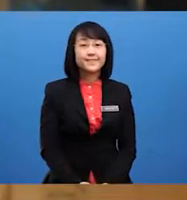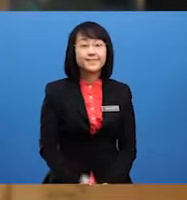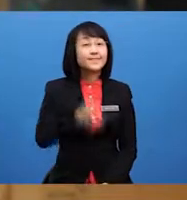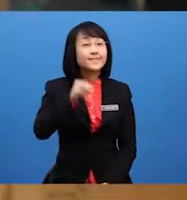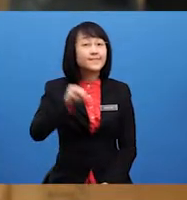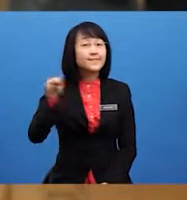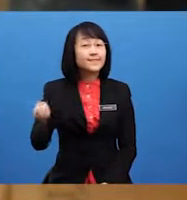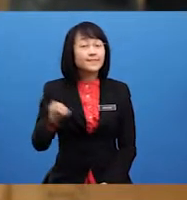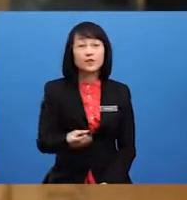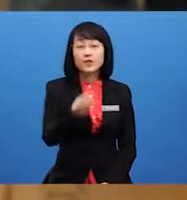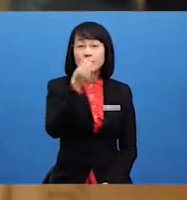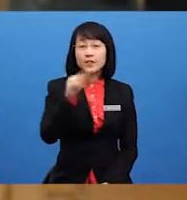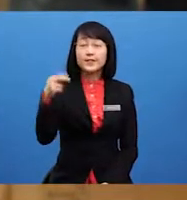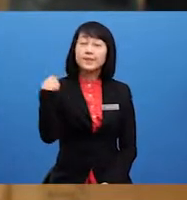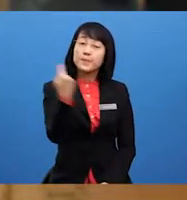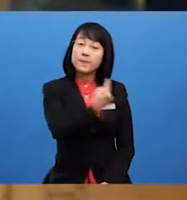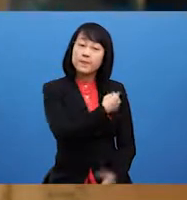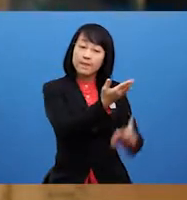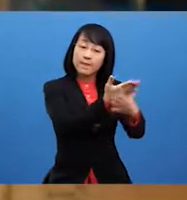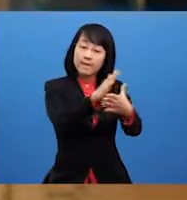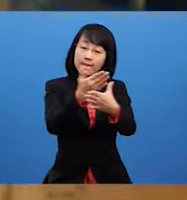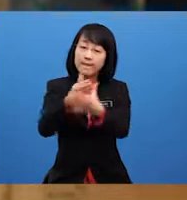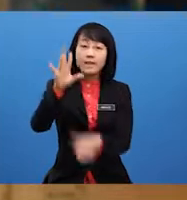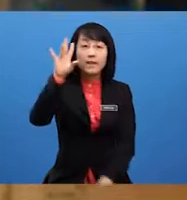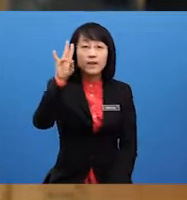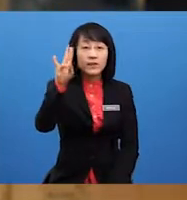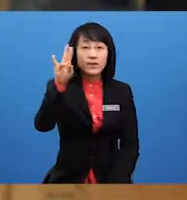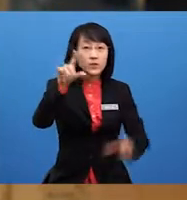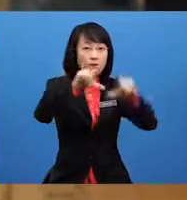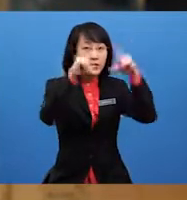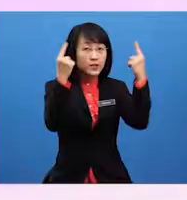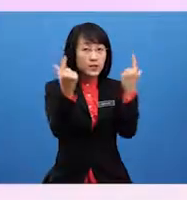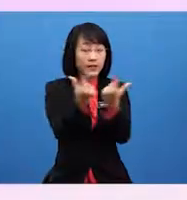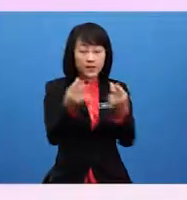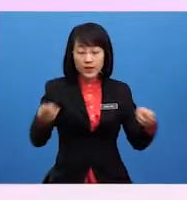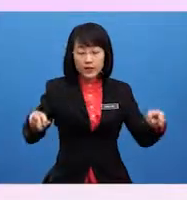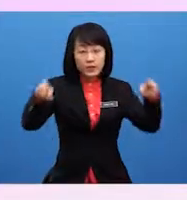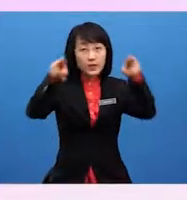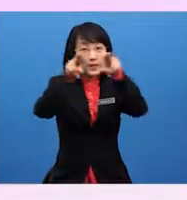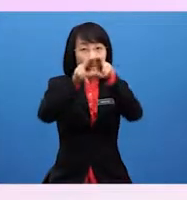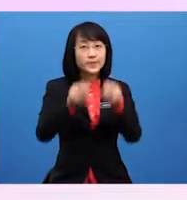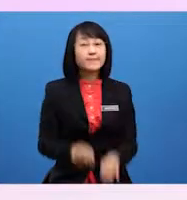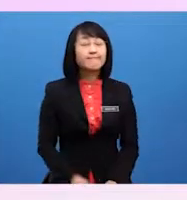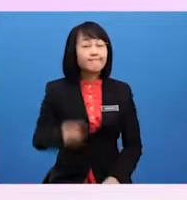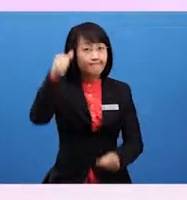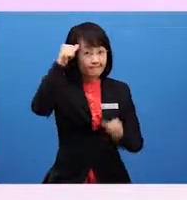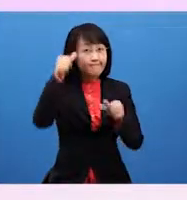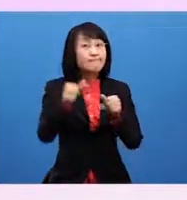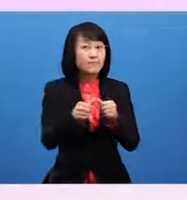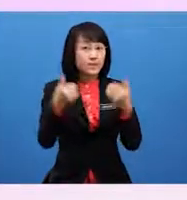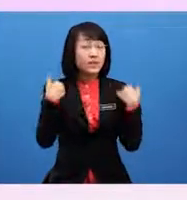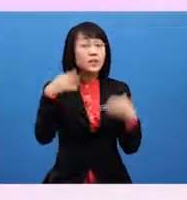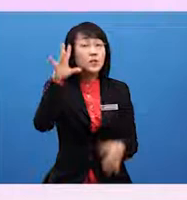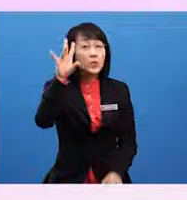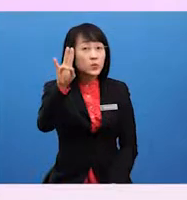Murid-murid, makanan kita terbahagi kepada 7 kelas utama. Ingat, ada 7 kelas